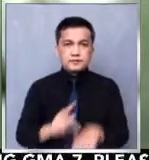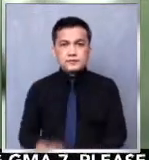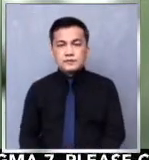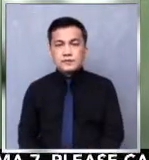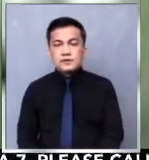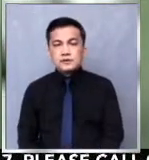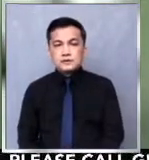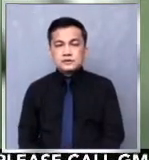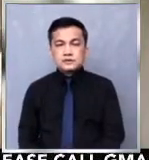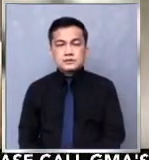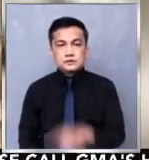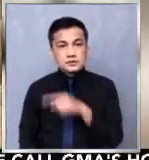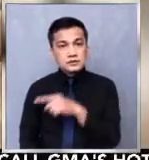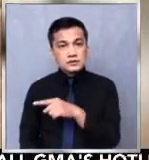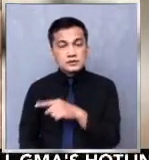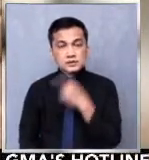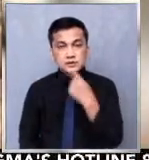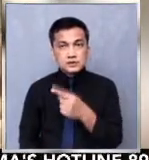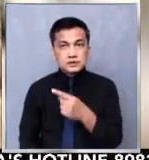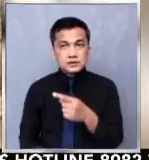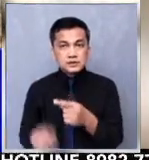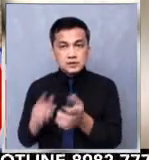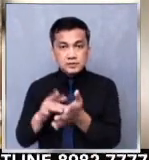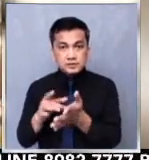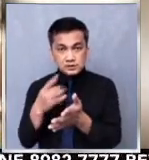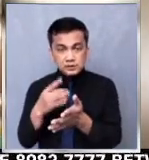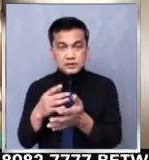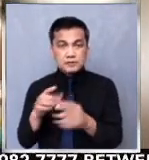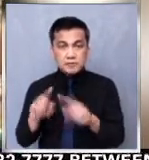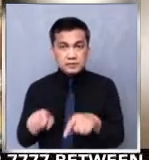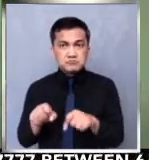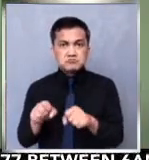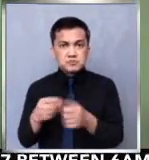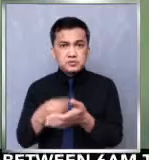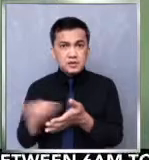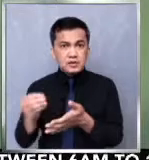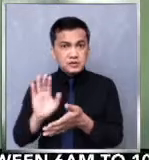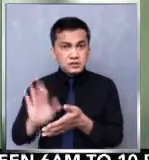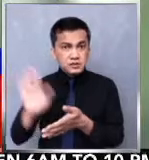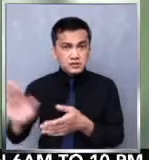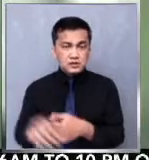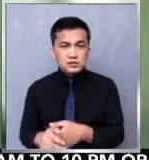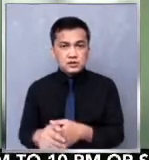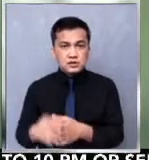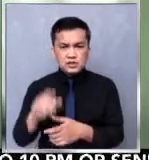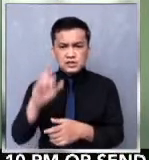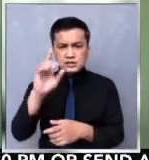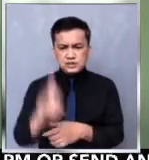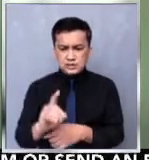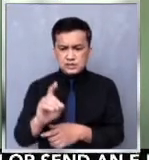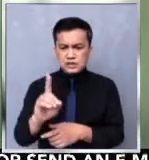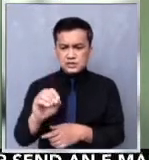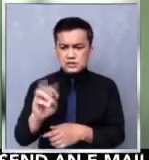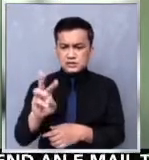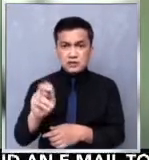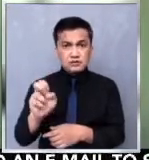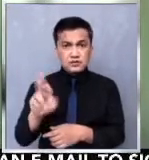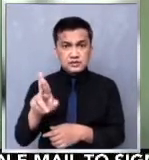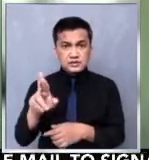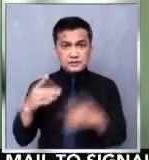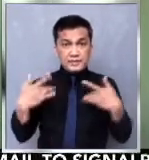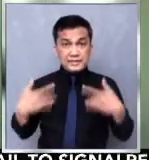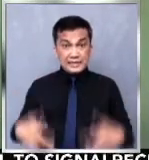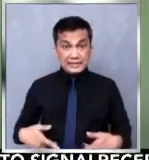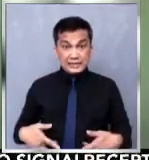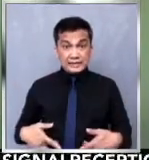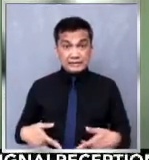drugs that needs prescription, pero you can buy it from here. These are all downers actually, no? Na kung minsan,